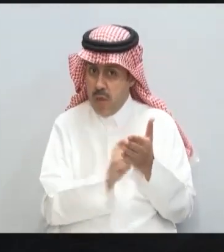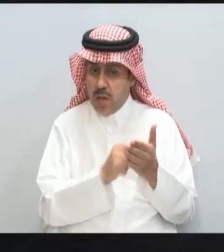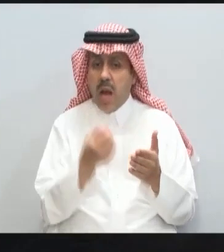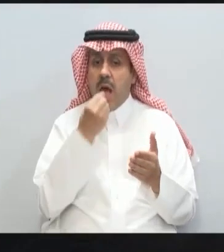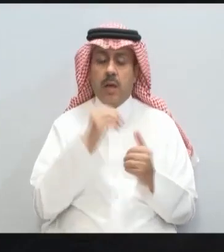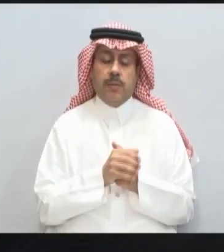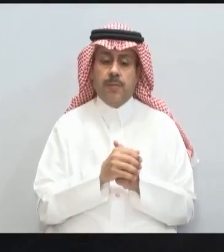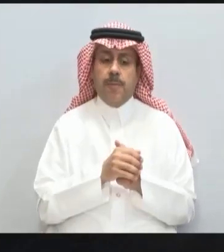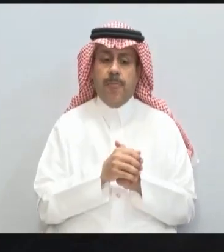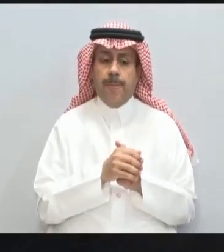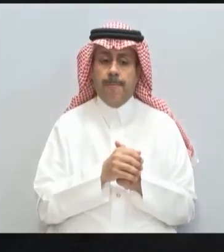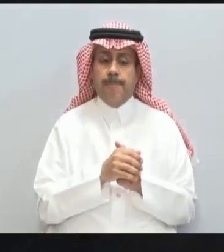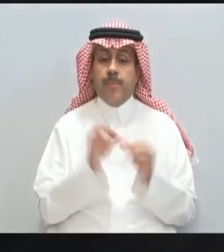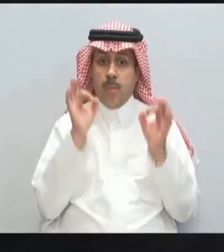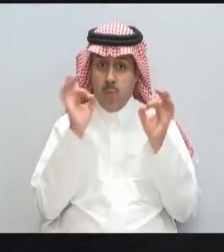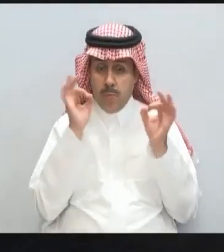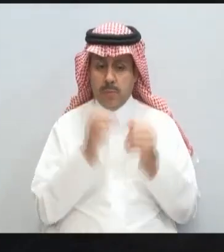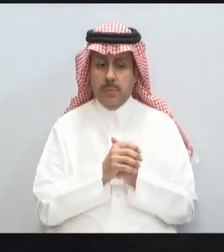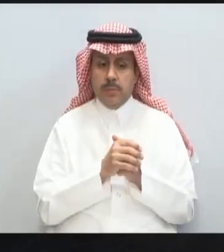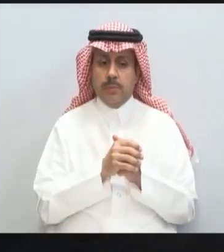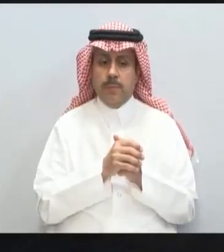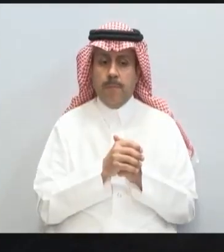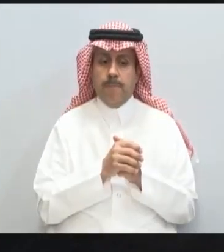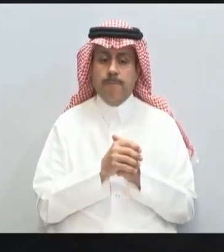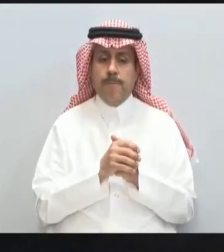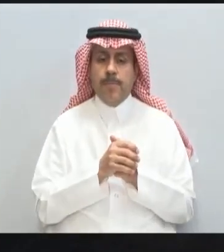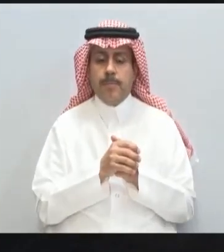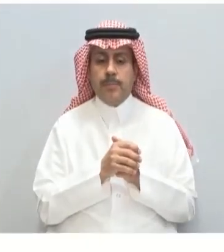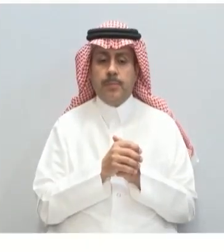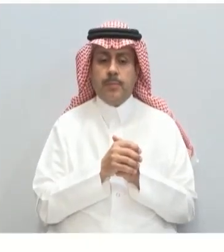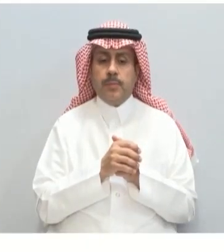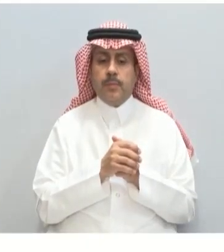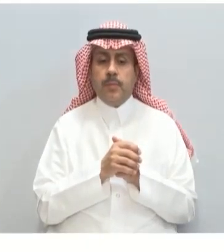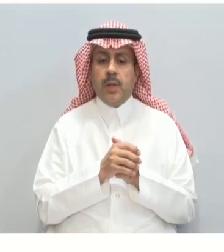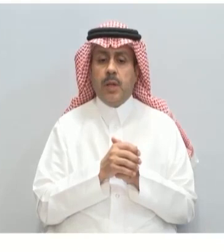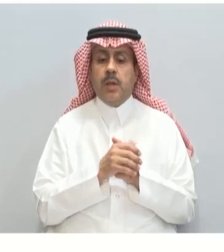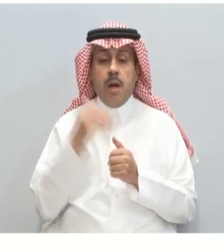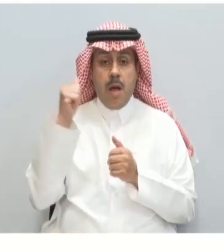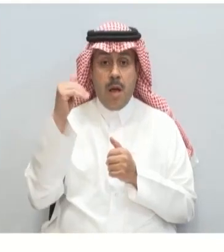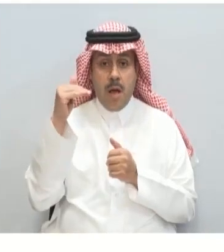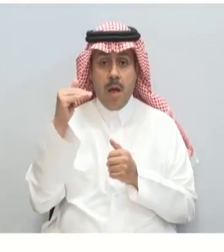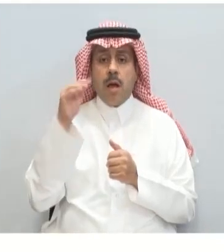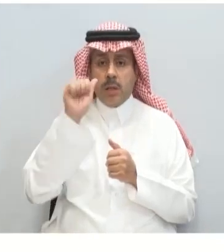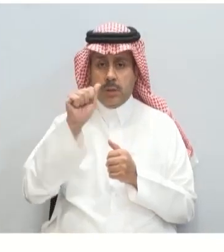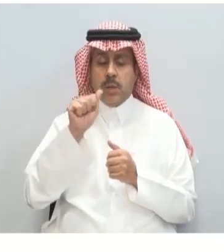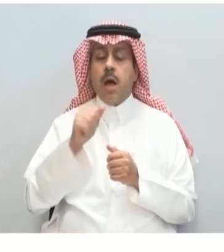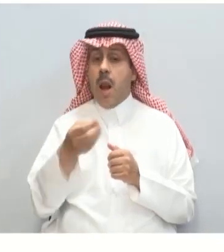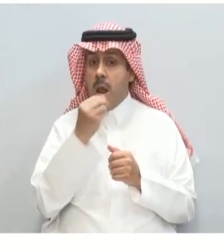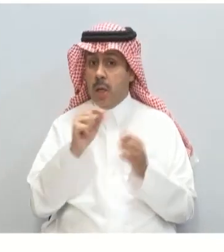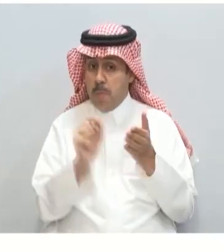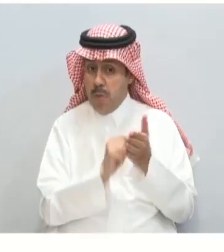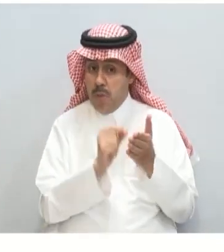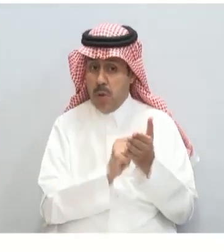سر من الاسرار ينبغي ان نكشف واياكم ايها الطلاب والطالبات اذا الجواب خص الاكل